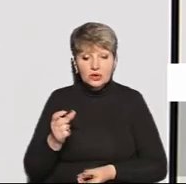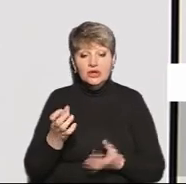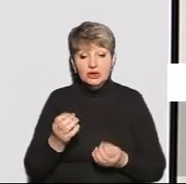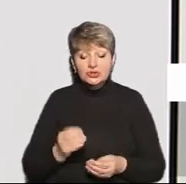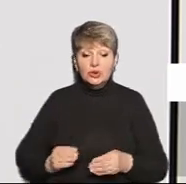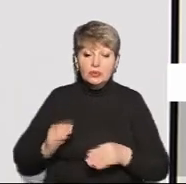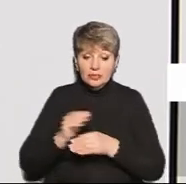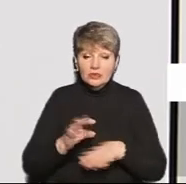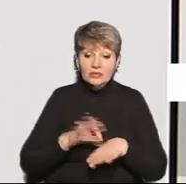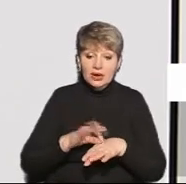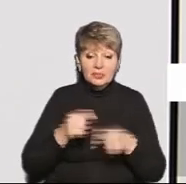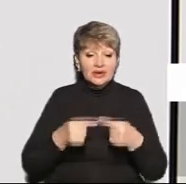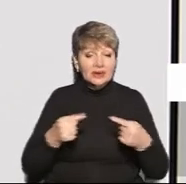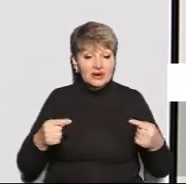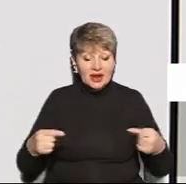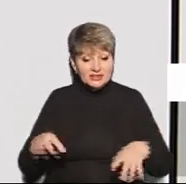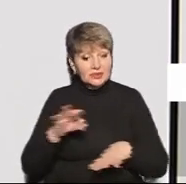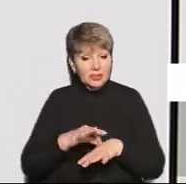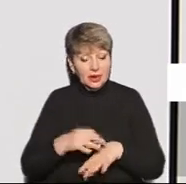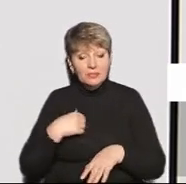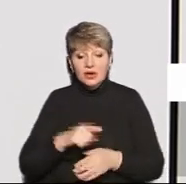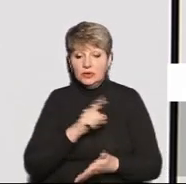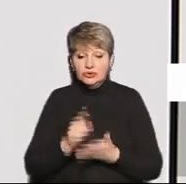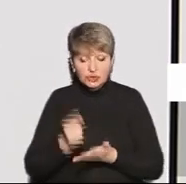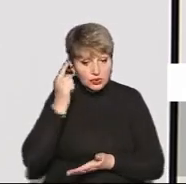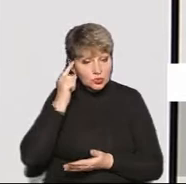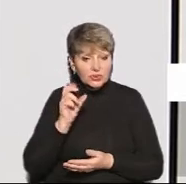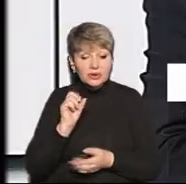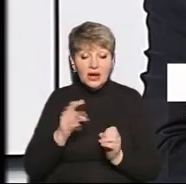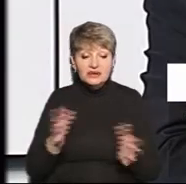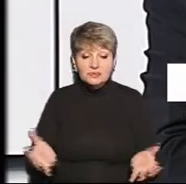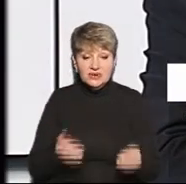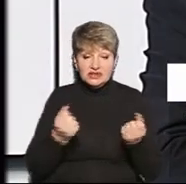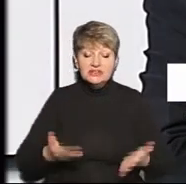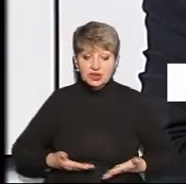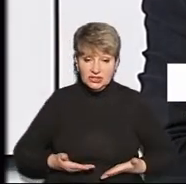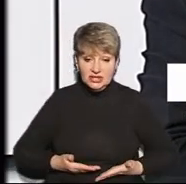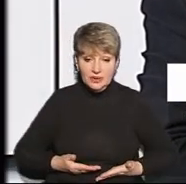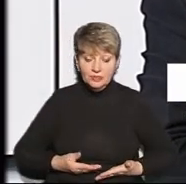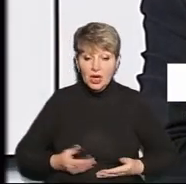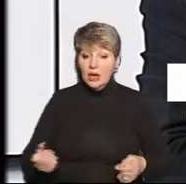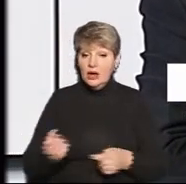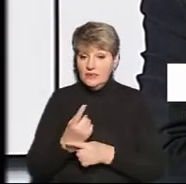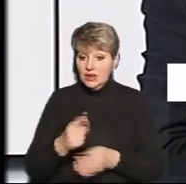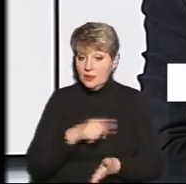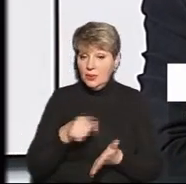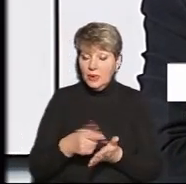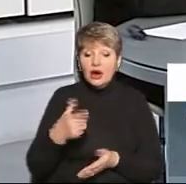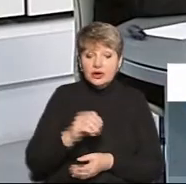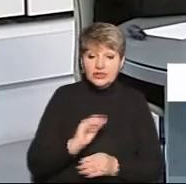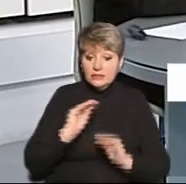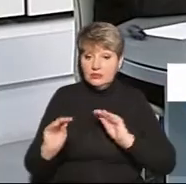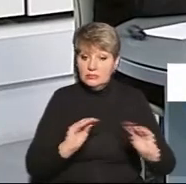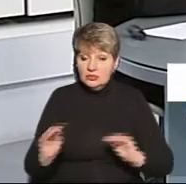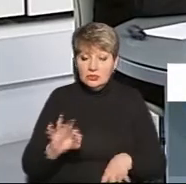мусимо думати і лікувати, врятувати навіть життя з іншими патологіями. Тому, власне, виникло питання, де ж розташувати хворих, якщо в